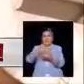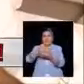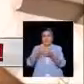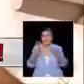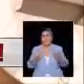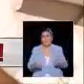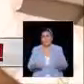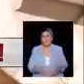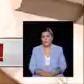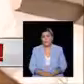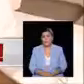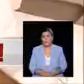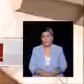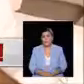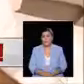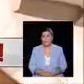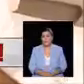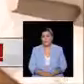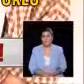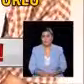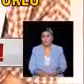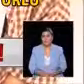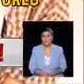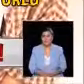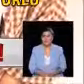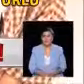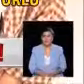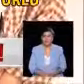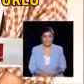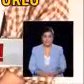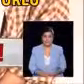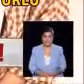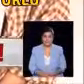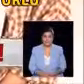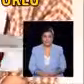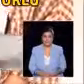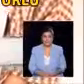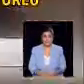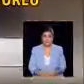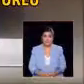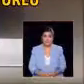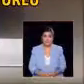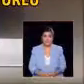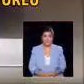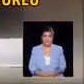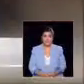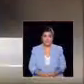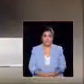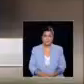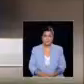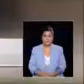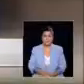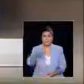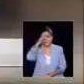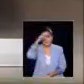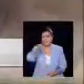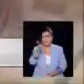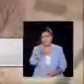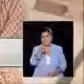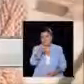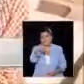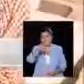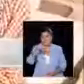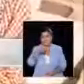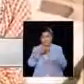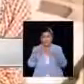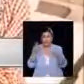oldu. Doktorlar, hemşireler, hasta bakıcılar. Talihsizlik yakamızı bırakmadı. Bir türlü şu nikahı kıydıramadık. Kader Çelik ve Mehmet